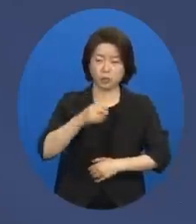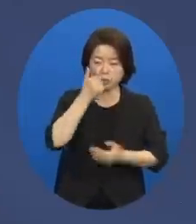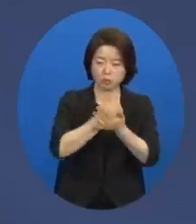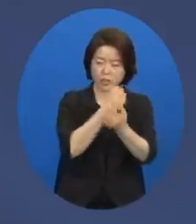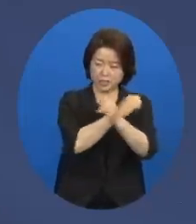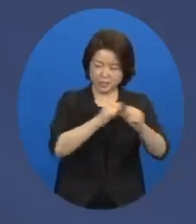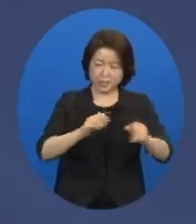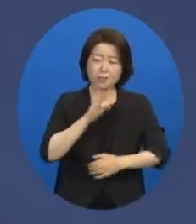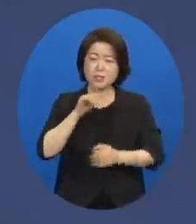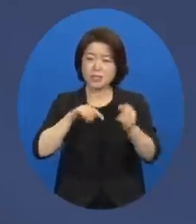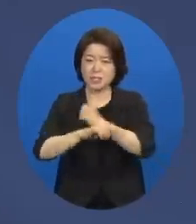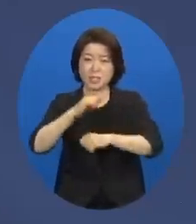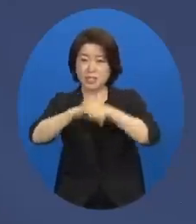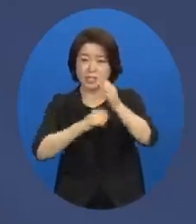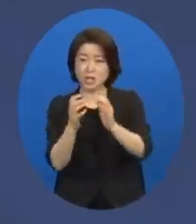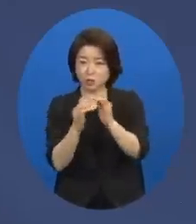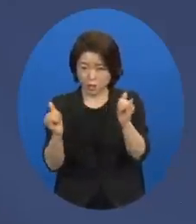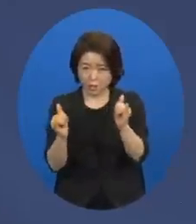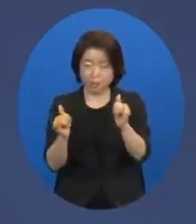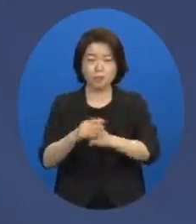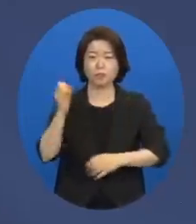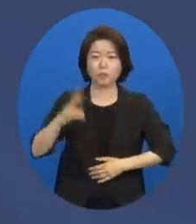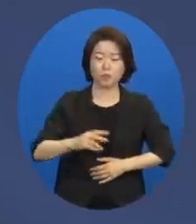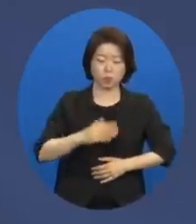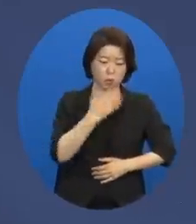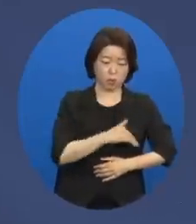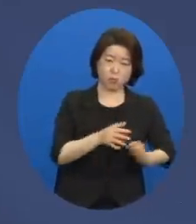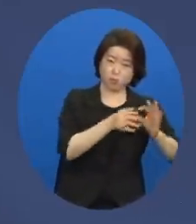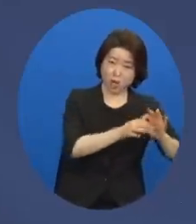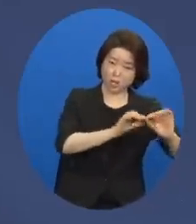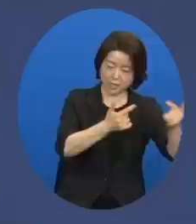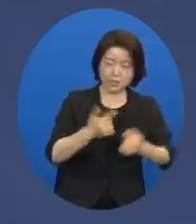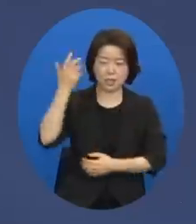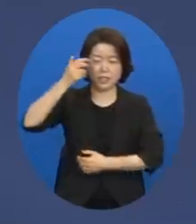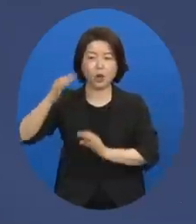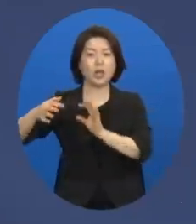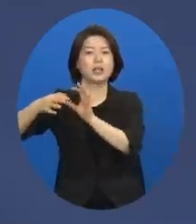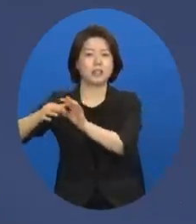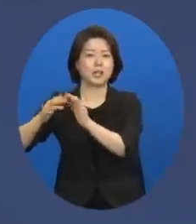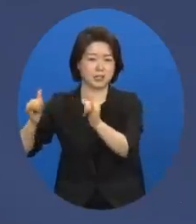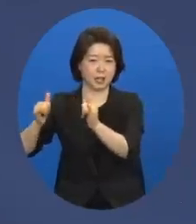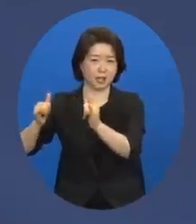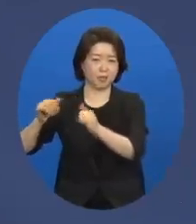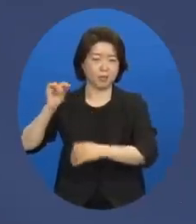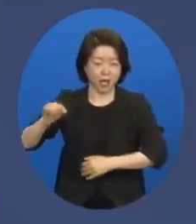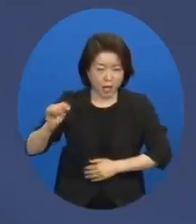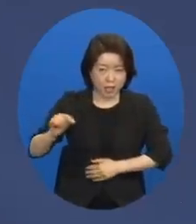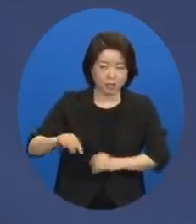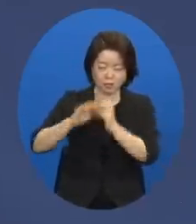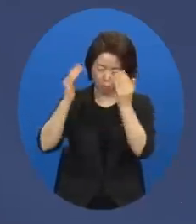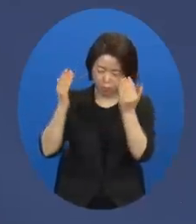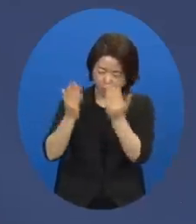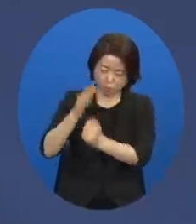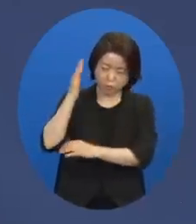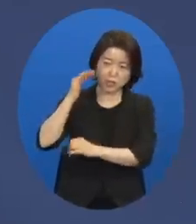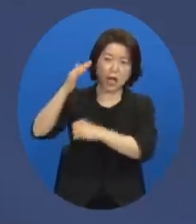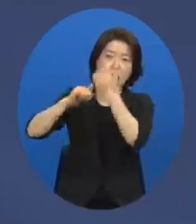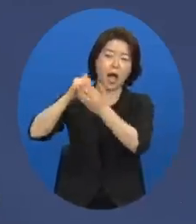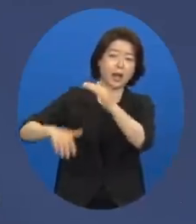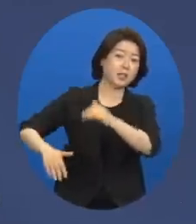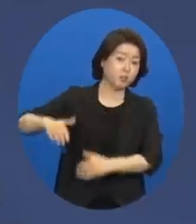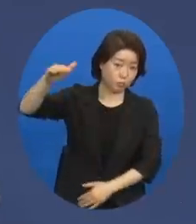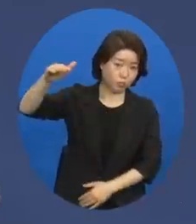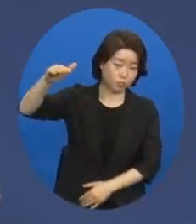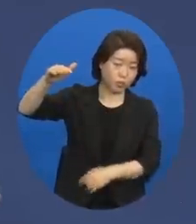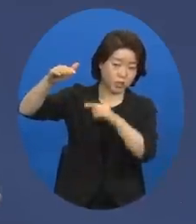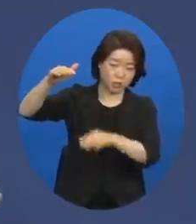받은 진리의 자유인 그리고 육에 속한 자가 아니고 영에 속한 사람 이 모든 얘기가 하나님 수준입니다. 근데 이